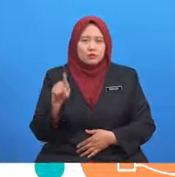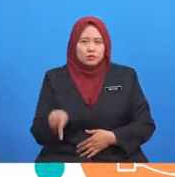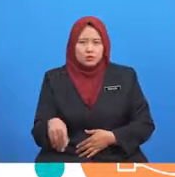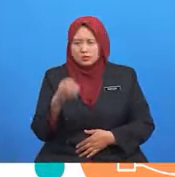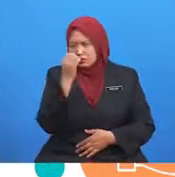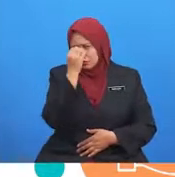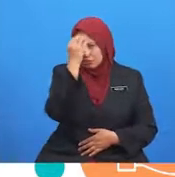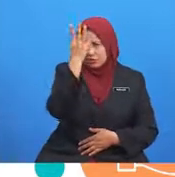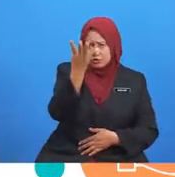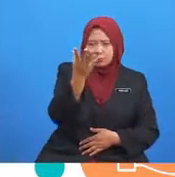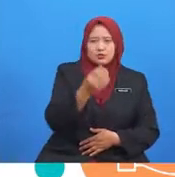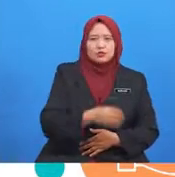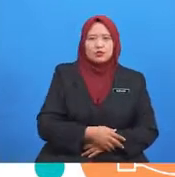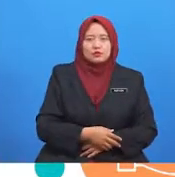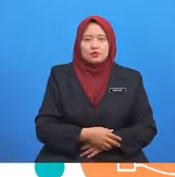menyatakan